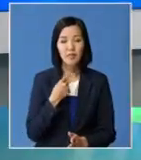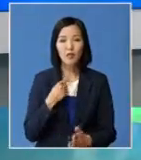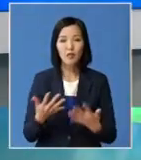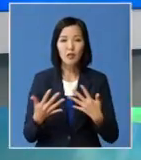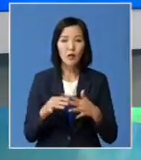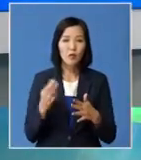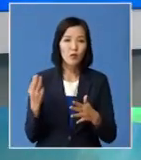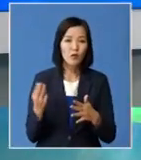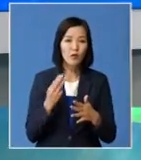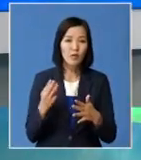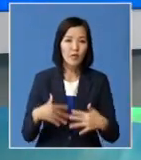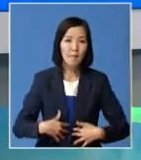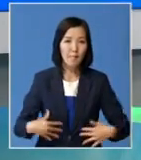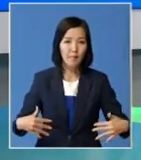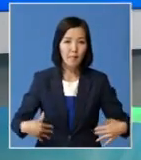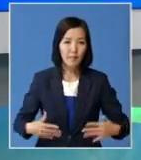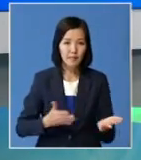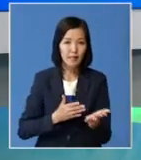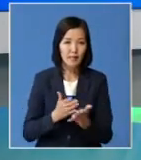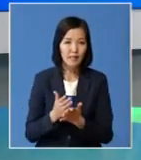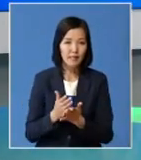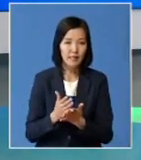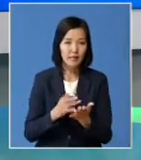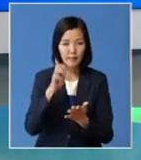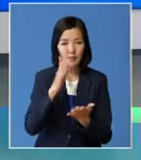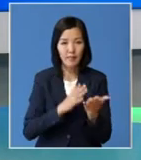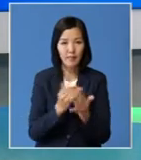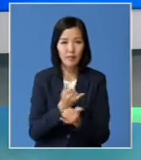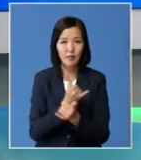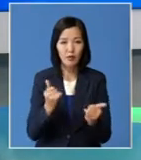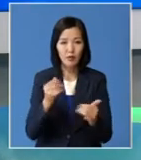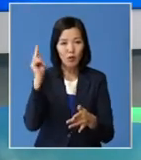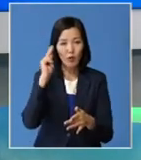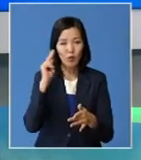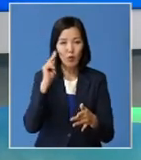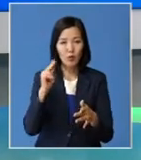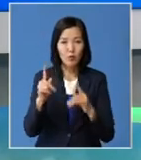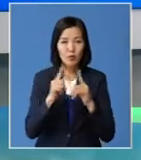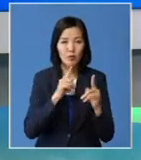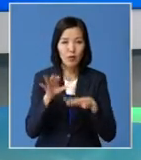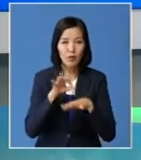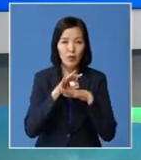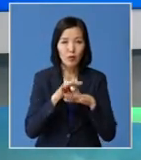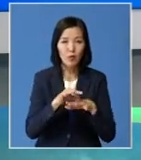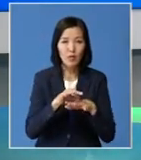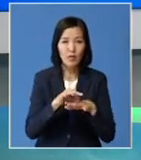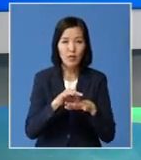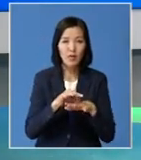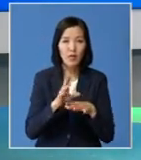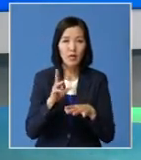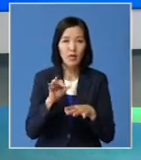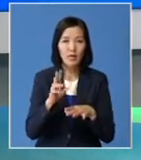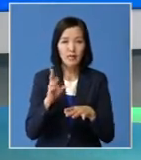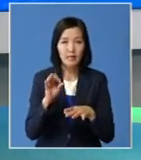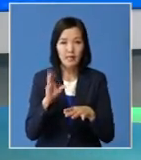Талдықорғанда ауыл шаруашылығы ветеринария саласындағы көрсетілетін мемлекеттік қызметтер туралы оқыту семинары өтті. Басқосуға Қазына агрохолдингінің Атамекен